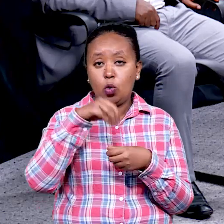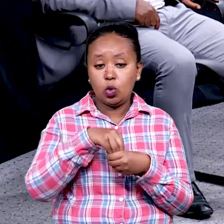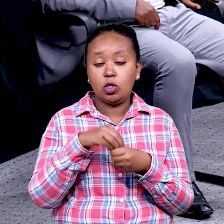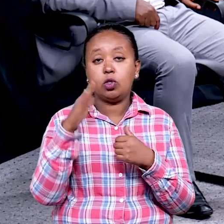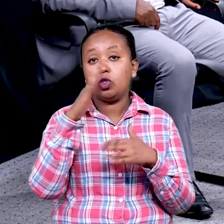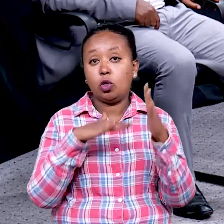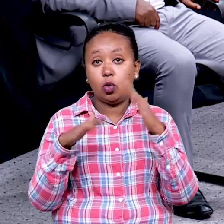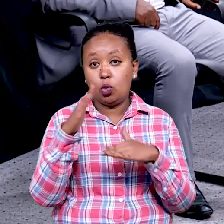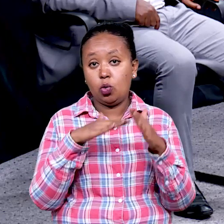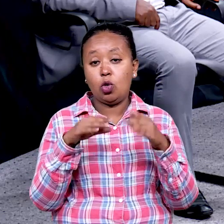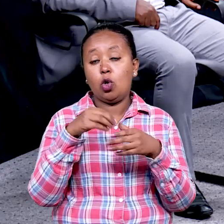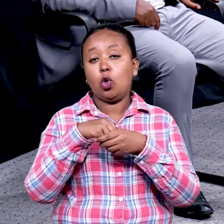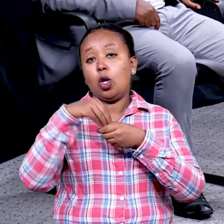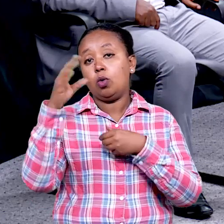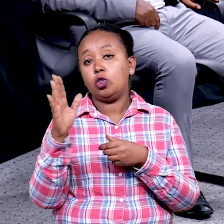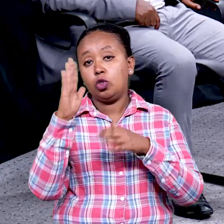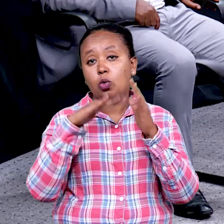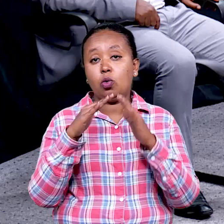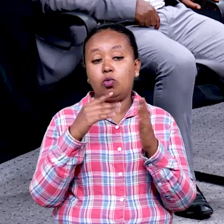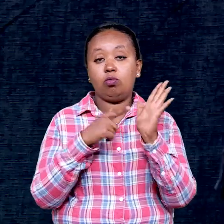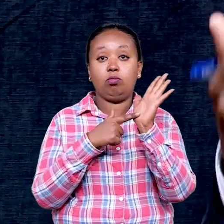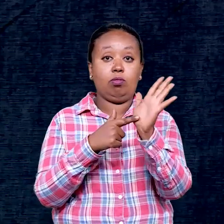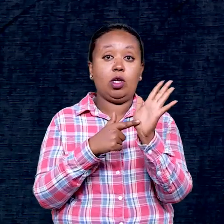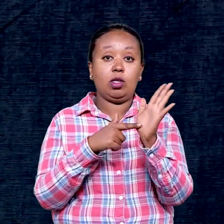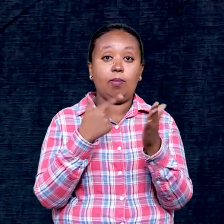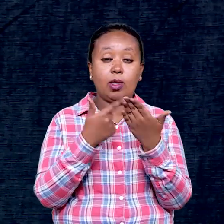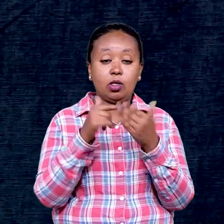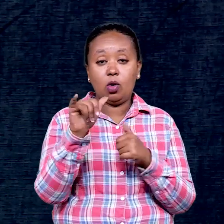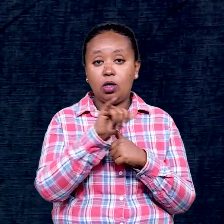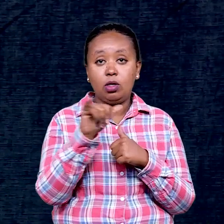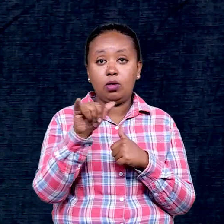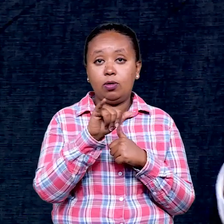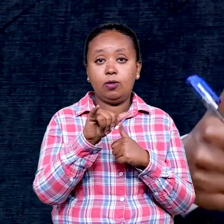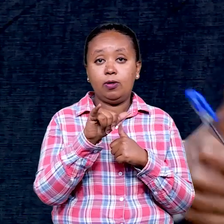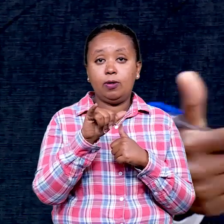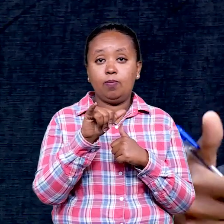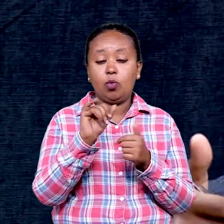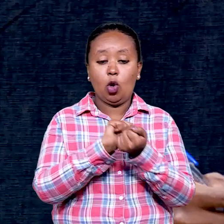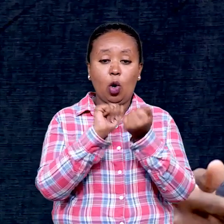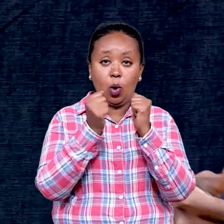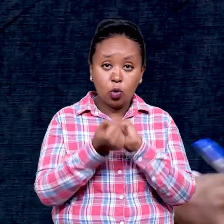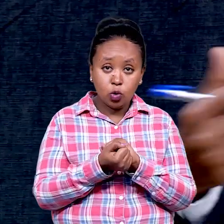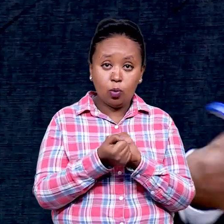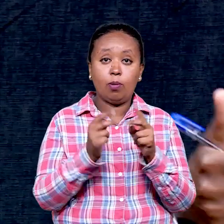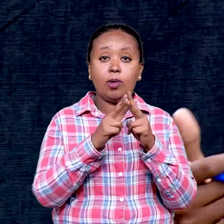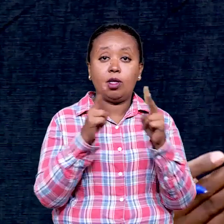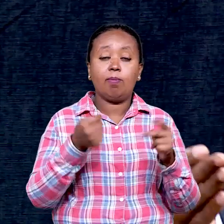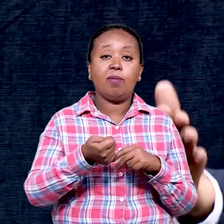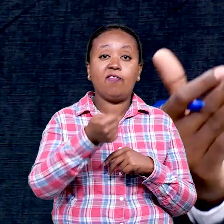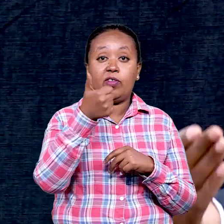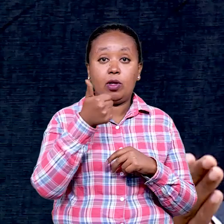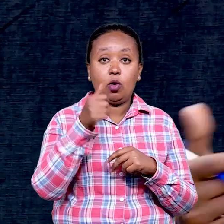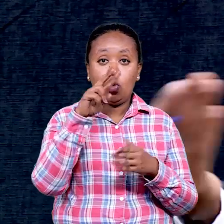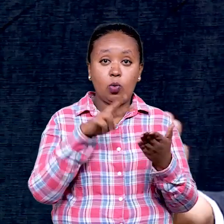የውስጥ ችግሩ የውጭ ችግሩ ነጸብራቅ ነው። በዛው አግባብ ደግሞ ለውጡ በጣም እንደምናየው በጣም በፍጥነት በተለይ